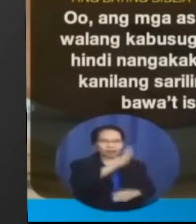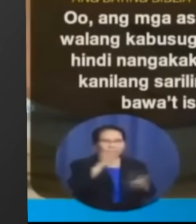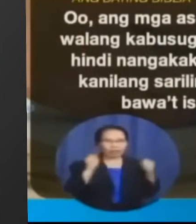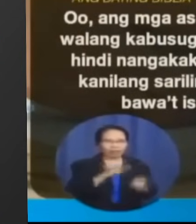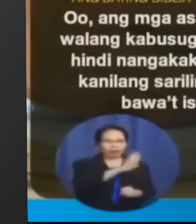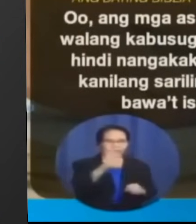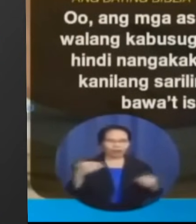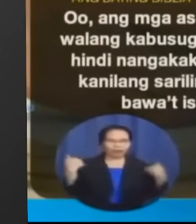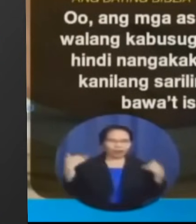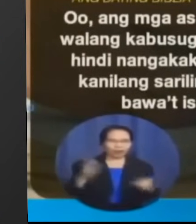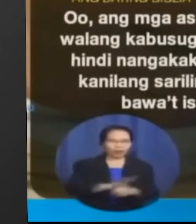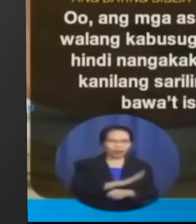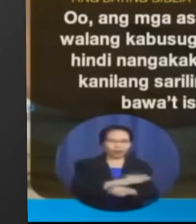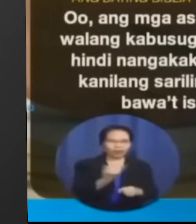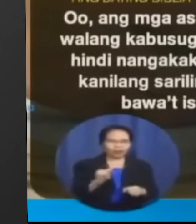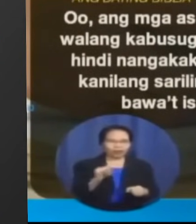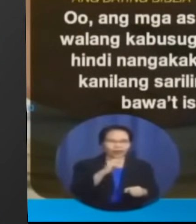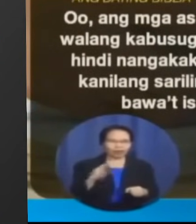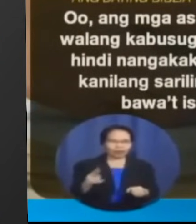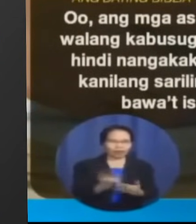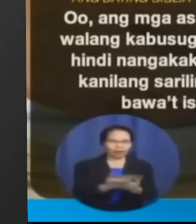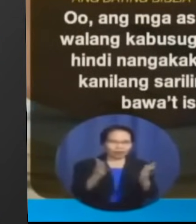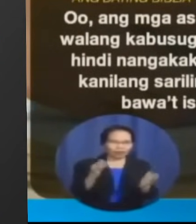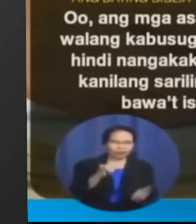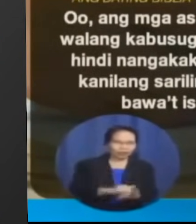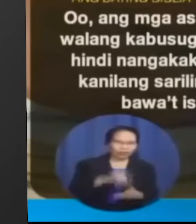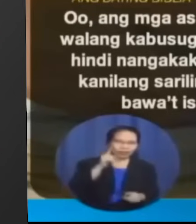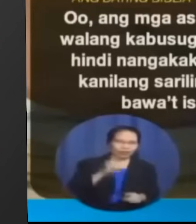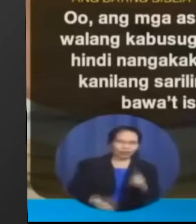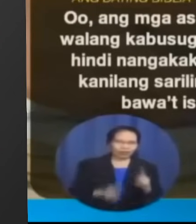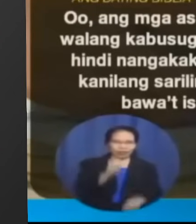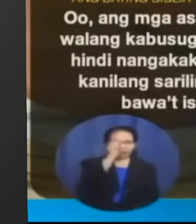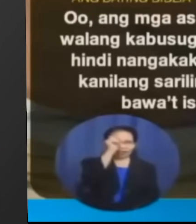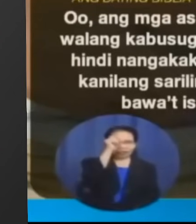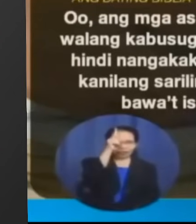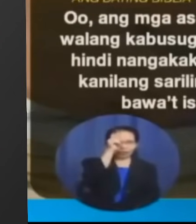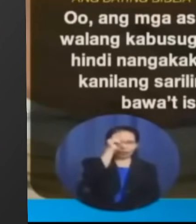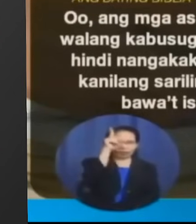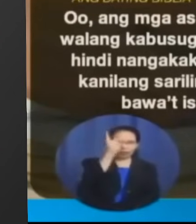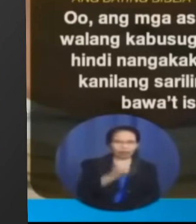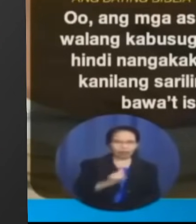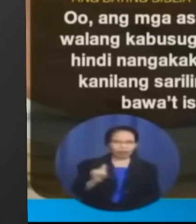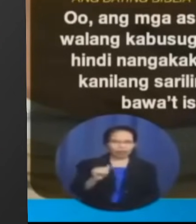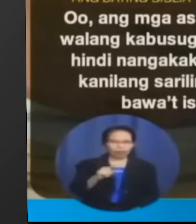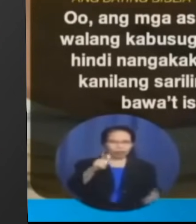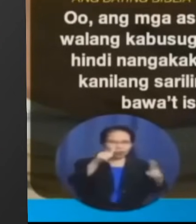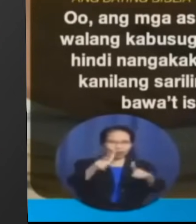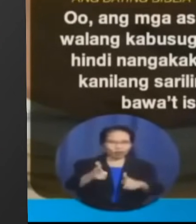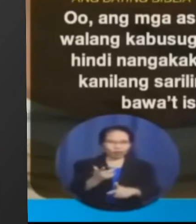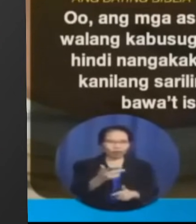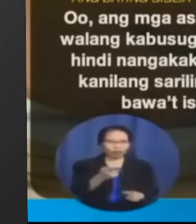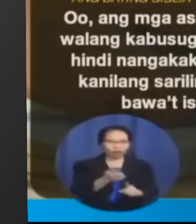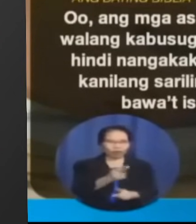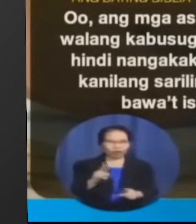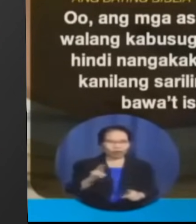walang kabusugan. At ang mga ito ay mga pastor na hindi nangakakaunawa. Sila'y nagsilikong